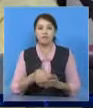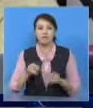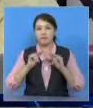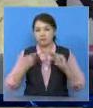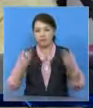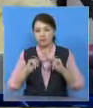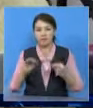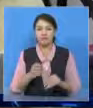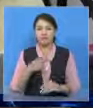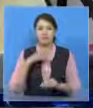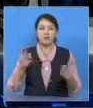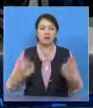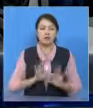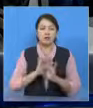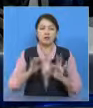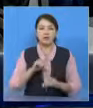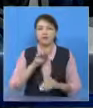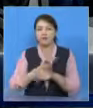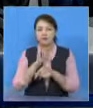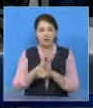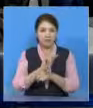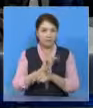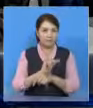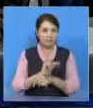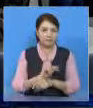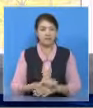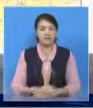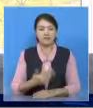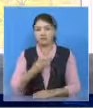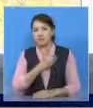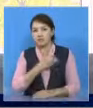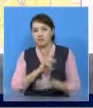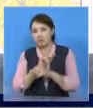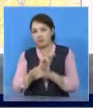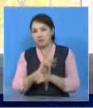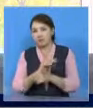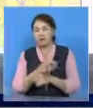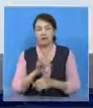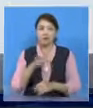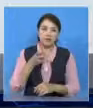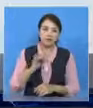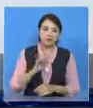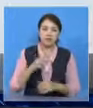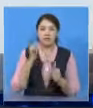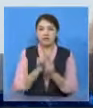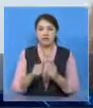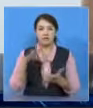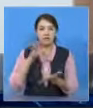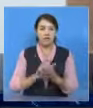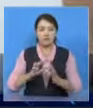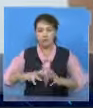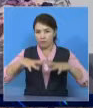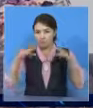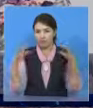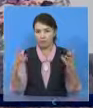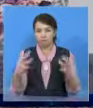педагога по ораторскому мастерству, курс дает положительные результаты. Желающих научиться навыкам коммуникации с каждым занятием все